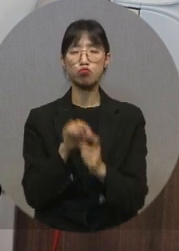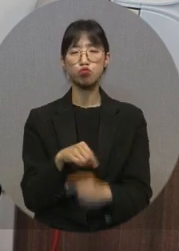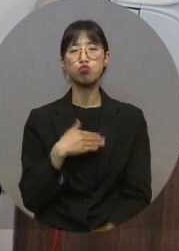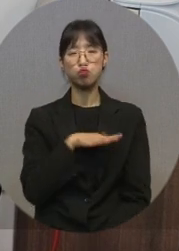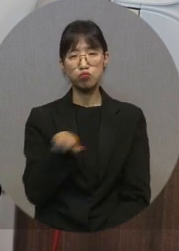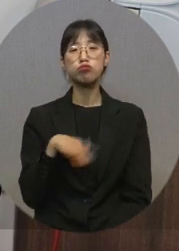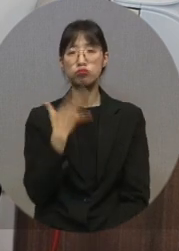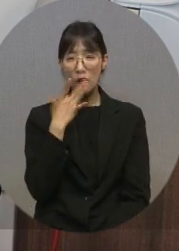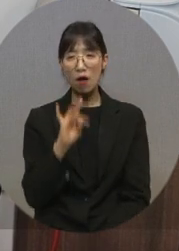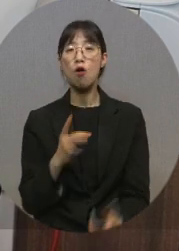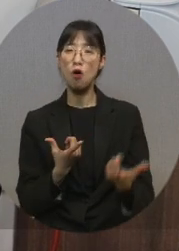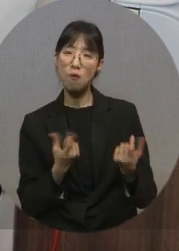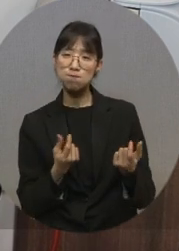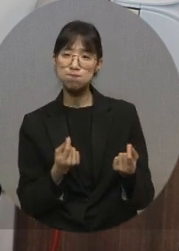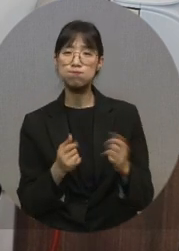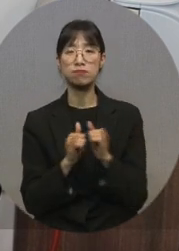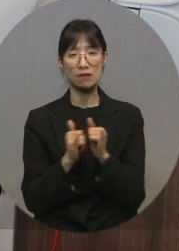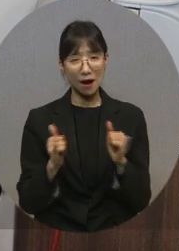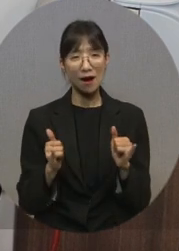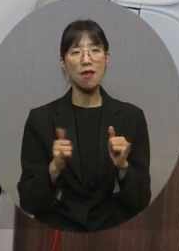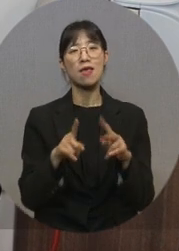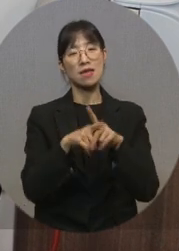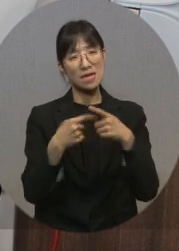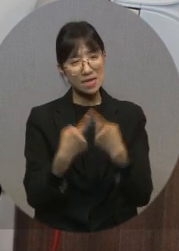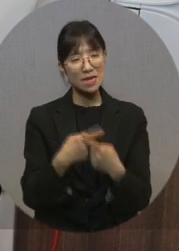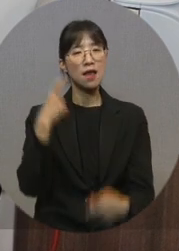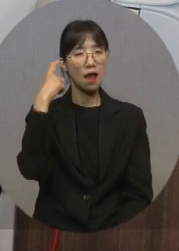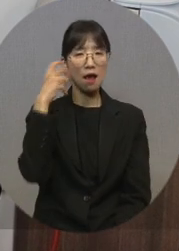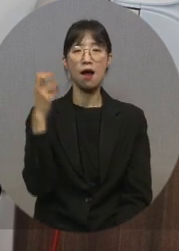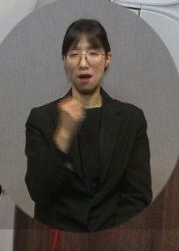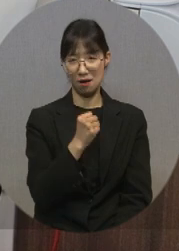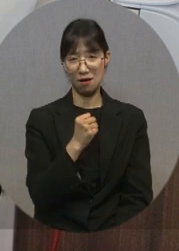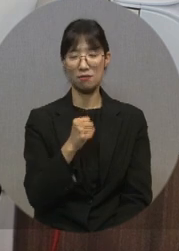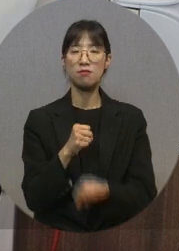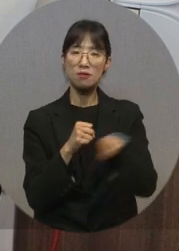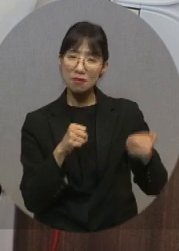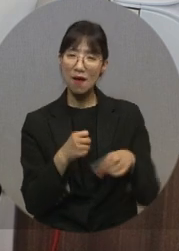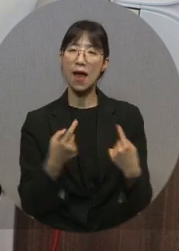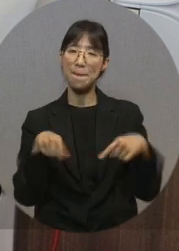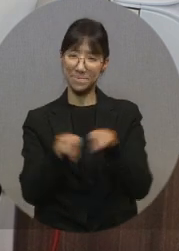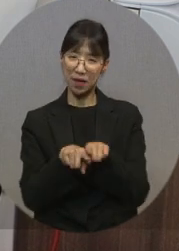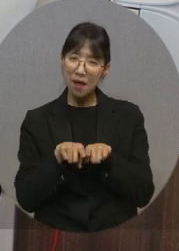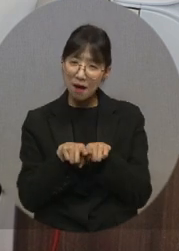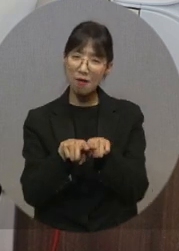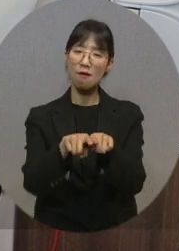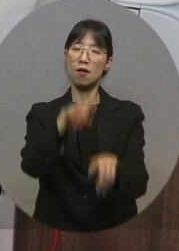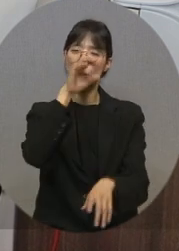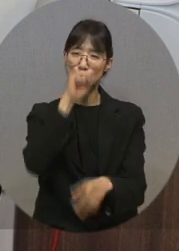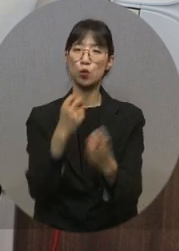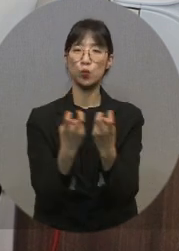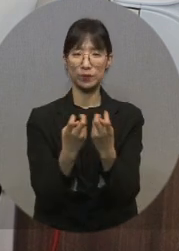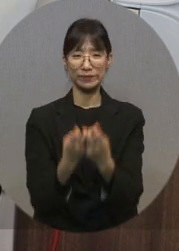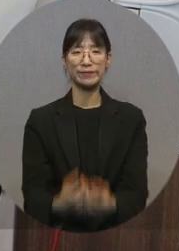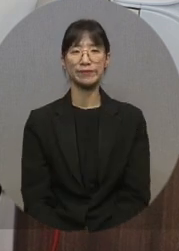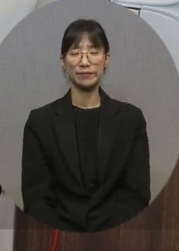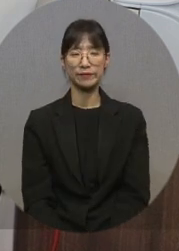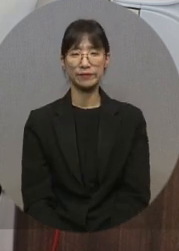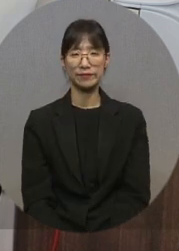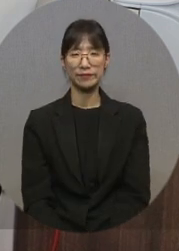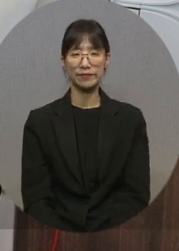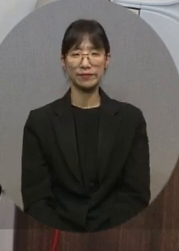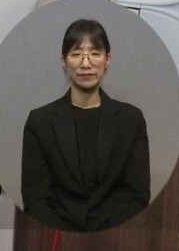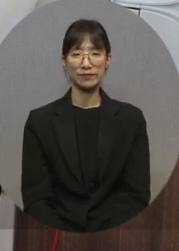당연하게 우리 옆에 있는 누군가로서 이해하고 인식하는 것이 이 아이들과 함께 나가는 좋은 방향이지 않을까